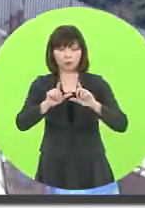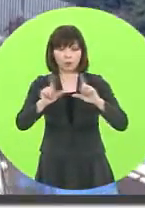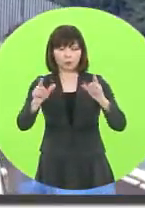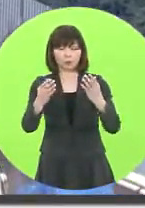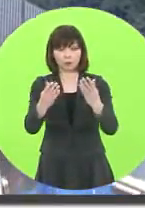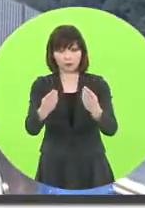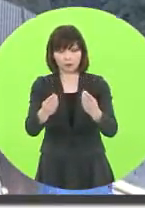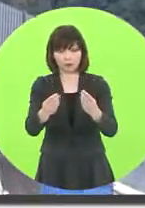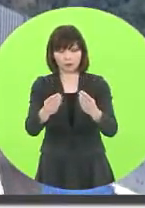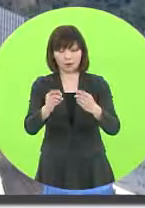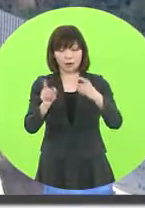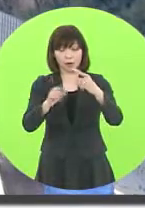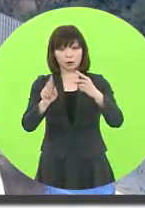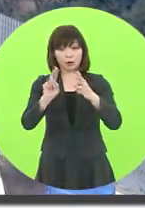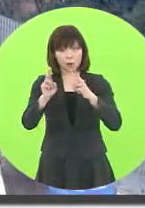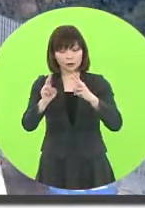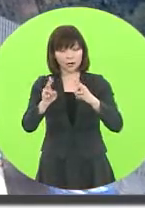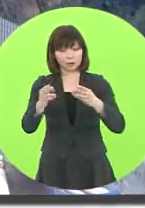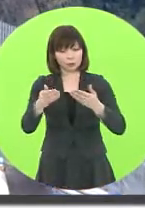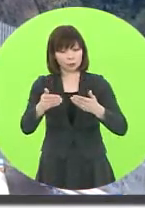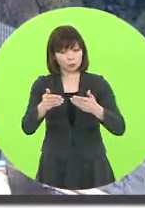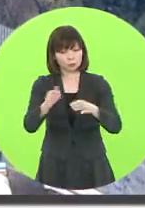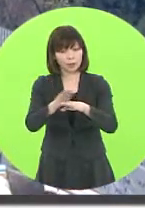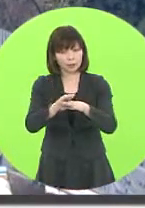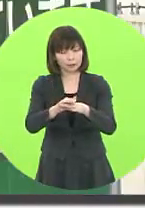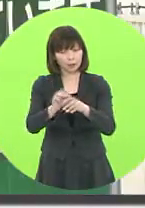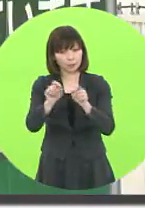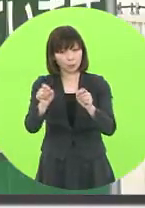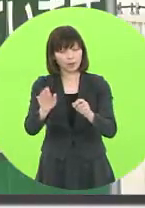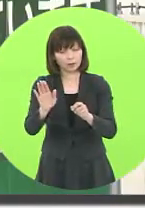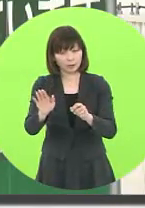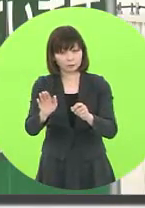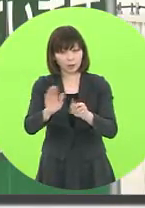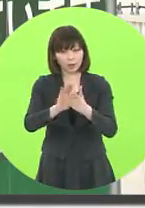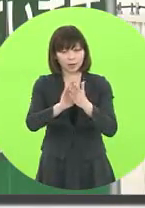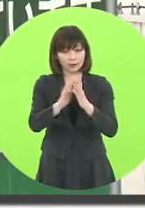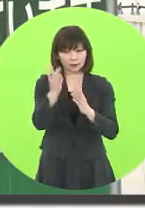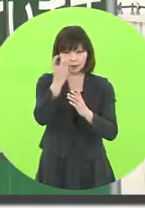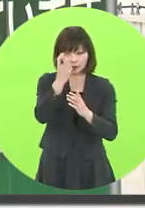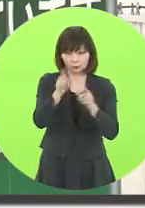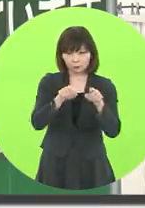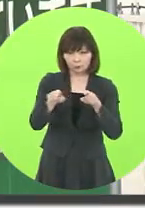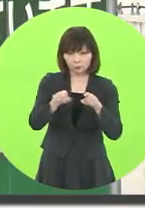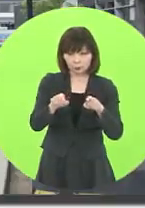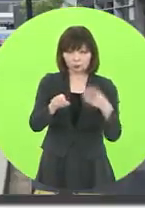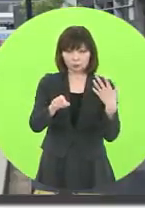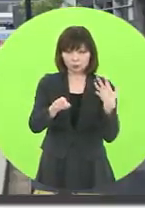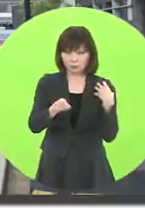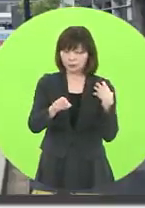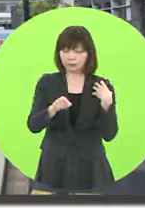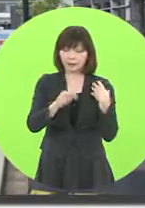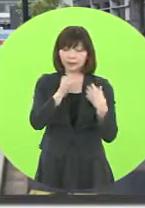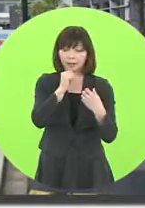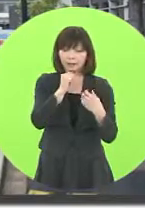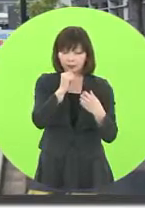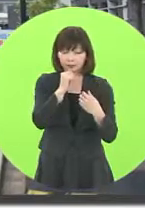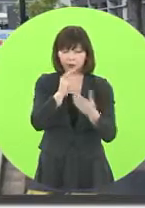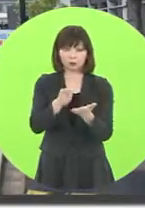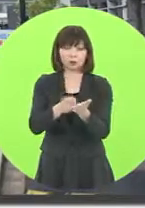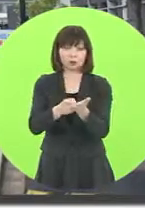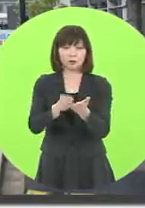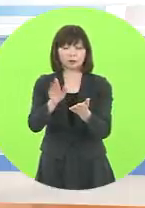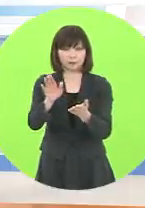速道路公社の仕事の進め方に問題があり、県は監督する責任を十分果たせなかったと批判しています